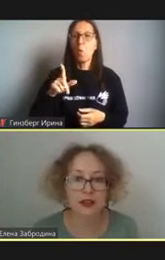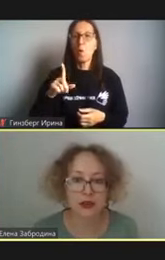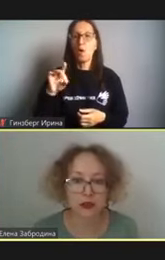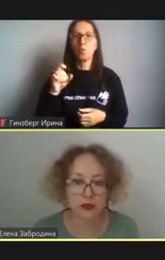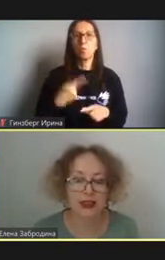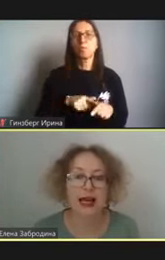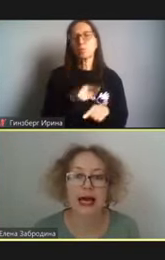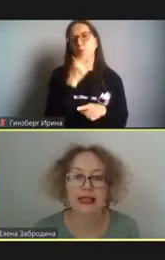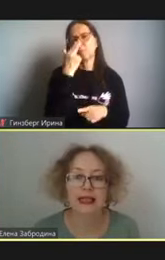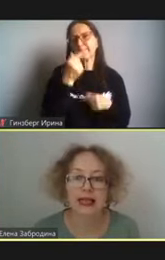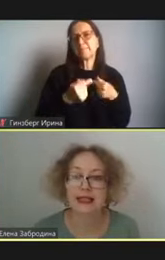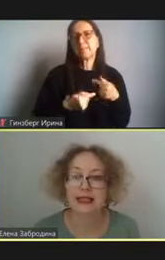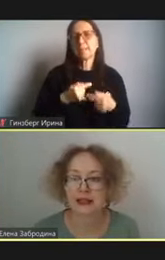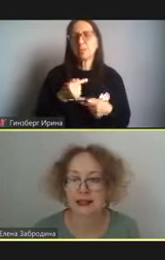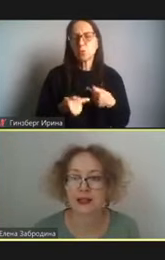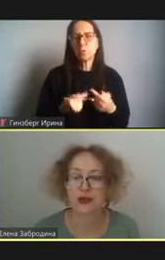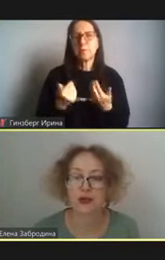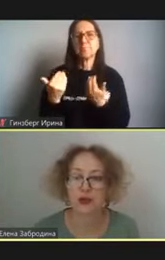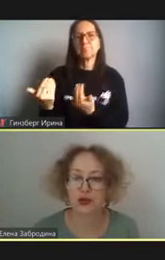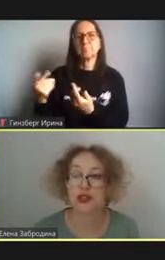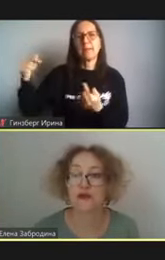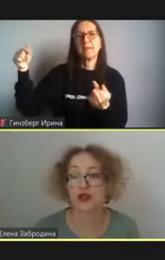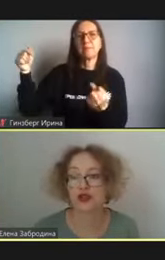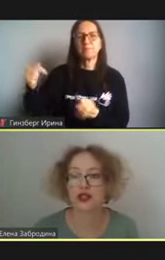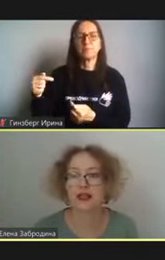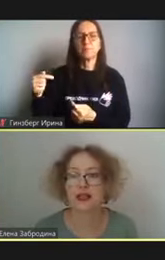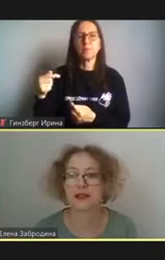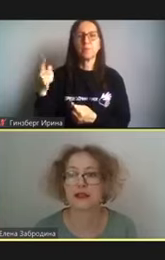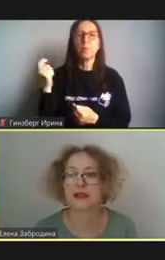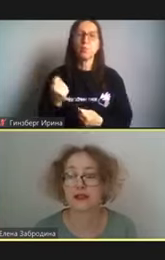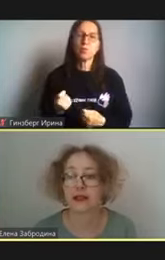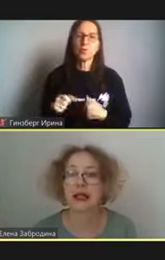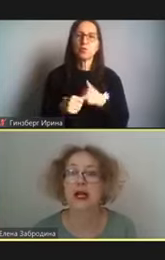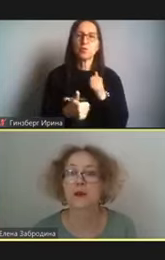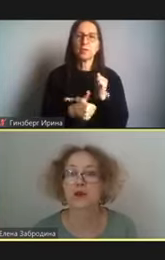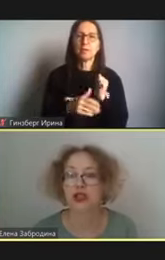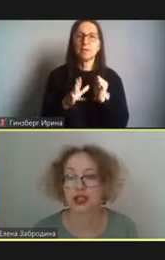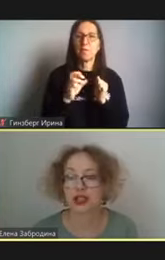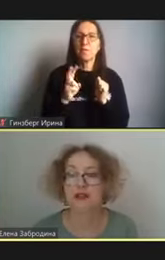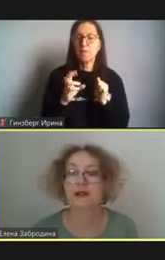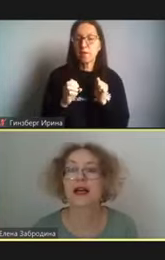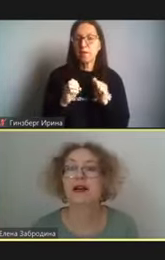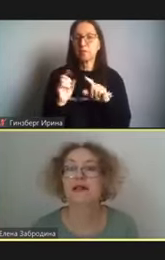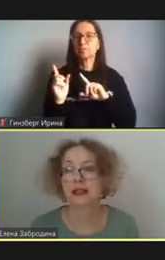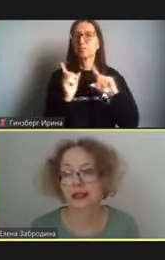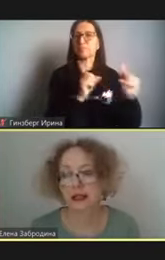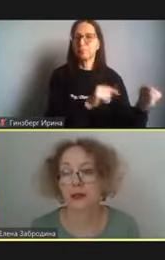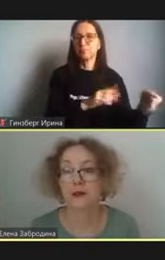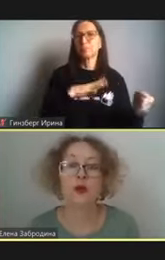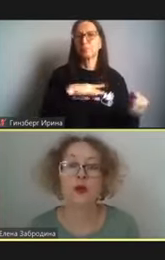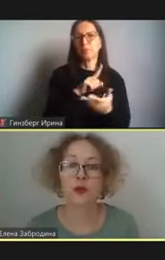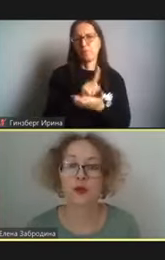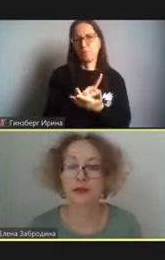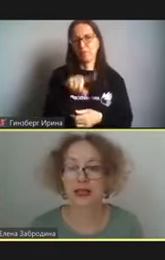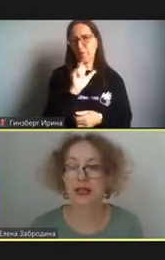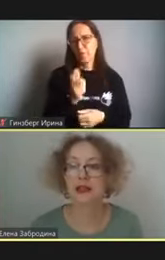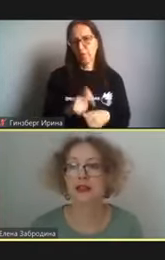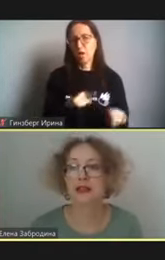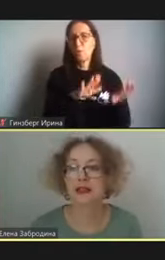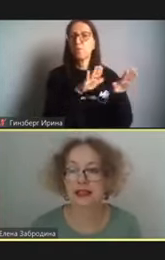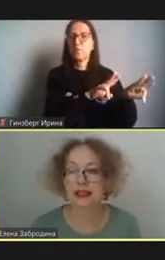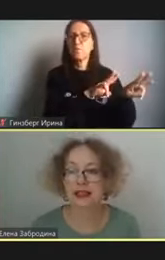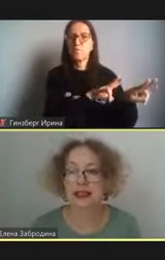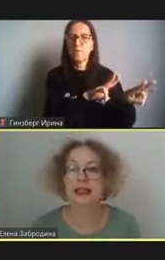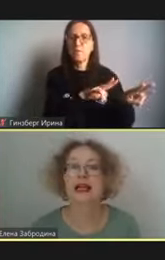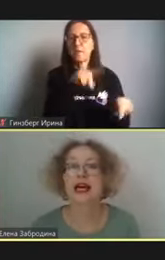совершил традиционное для нидерландских художников еще 16 века путешествие в Италию. Он пробыл в Италии